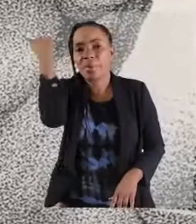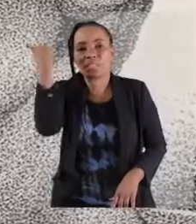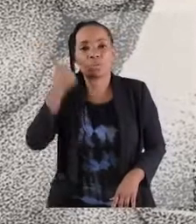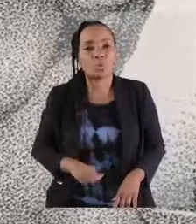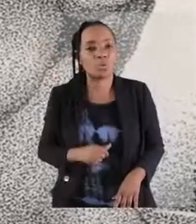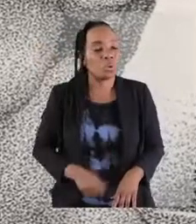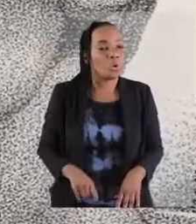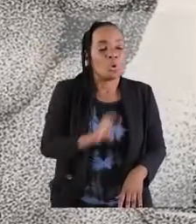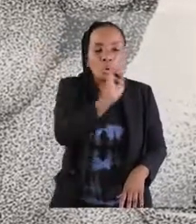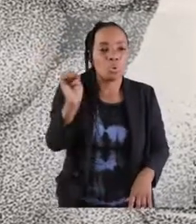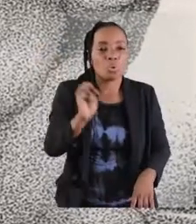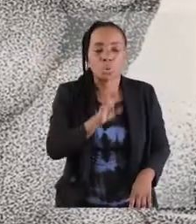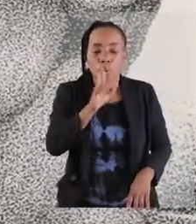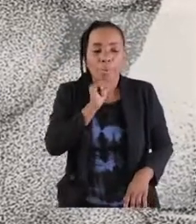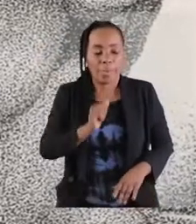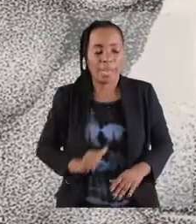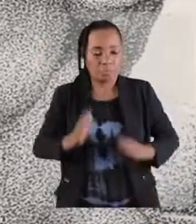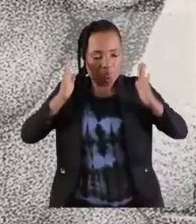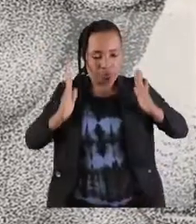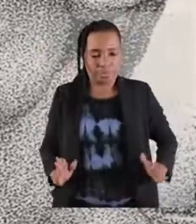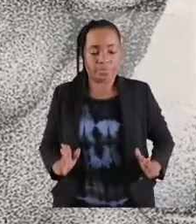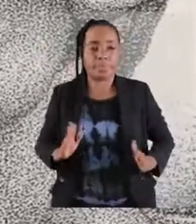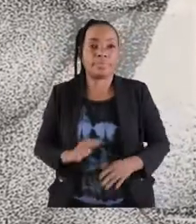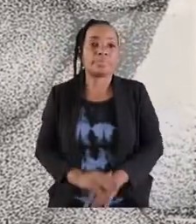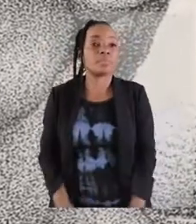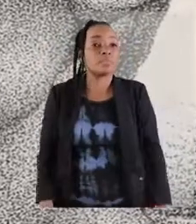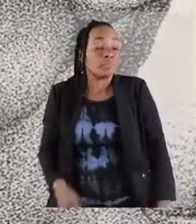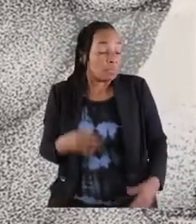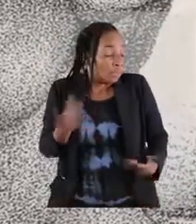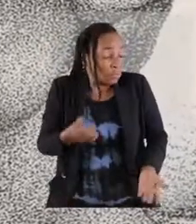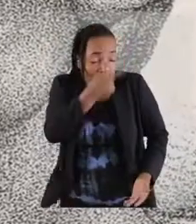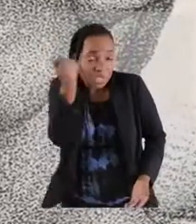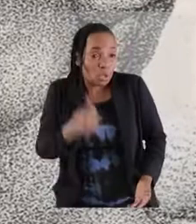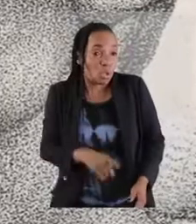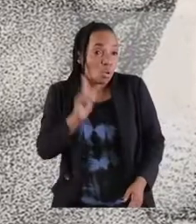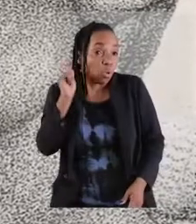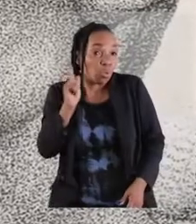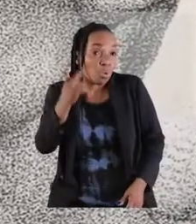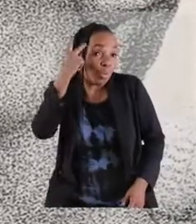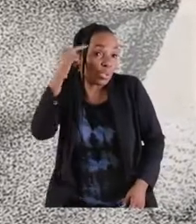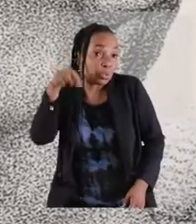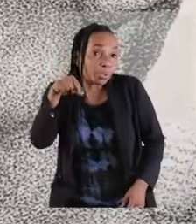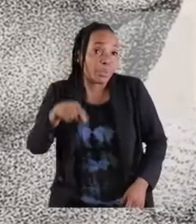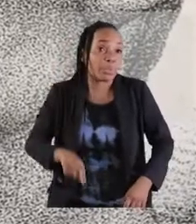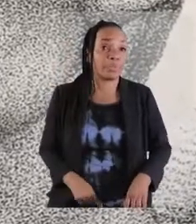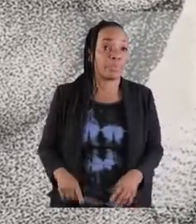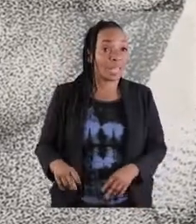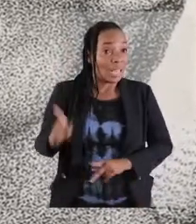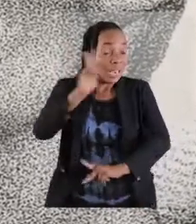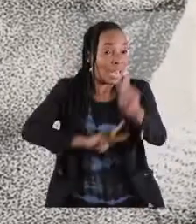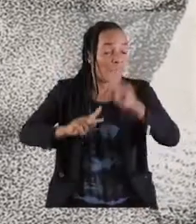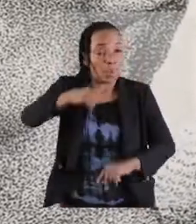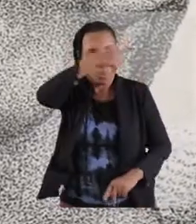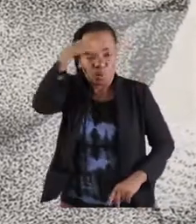peuples ne faisaient pas partie de l'humanité. D'ailleurs, aux yeux de Montesquieu et de bien d'autres,